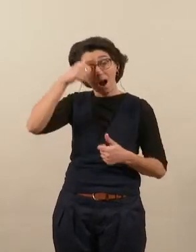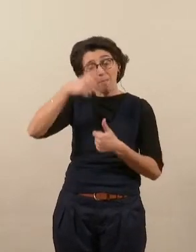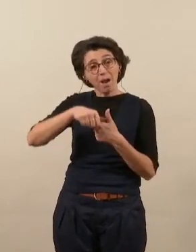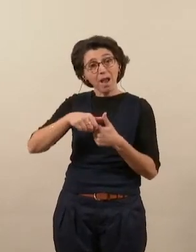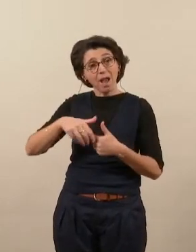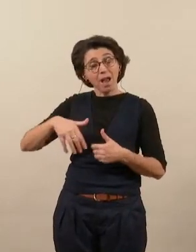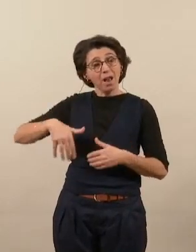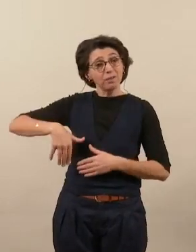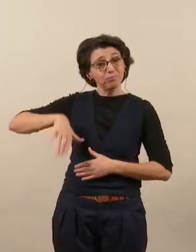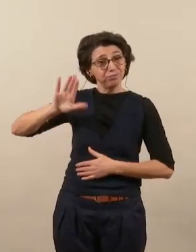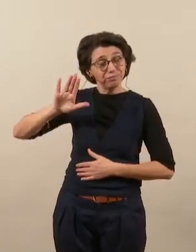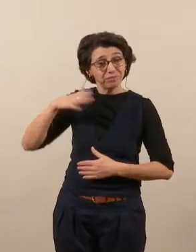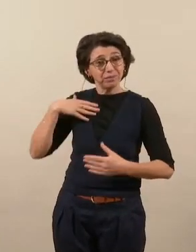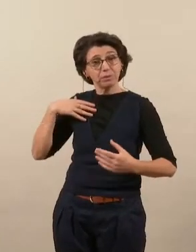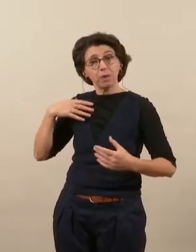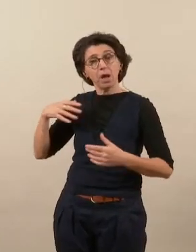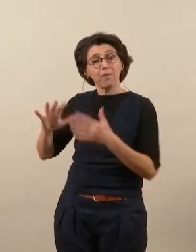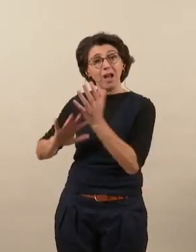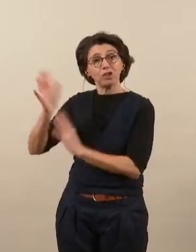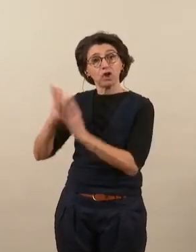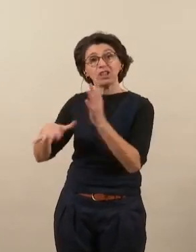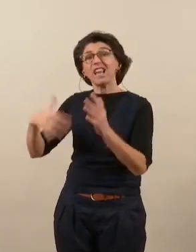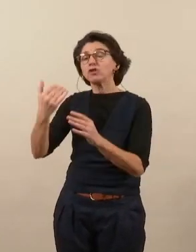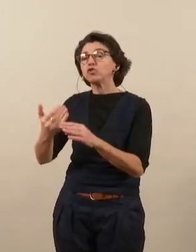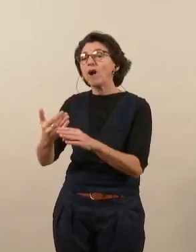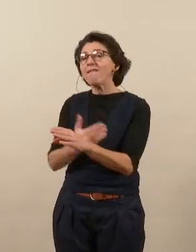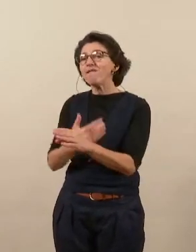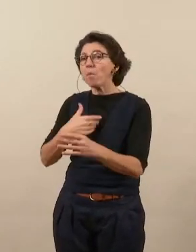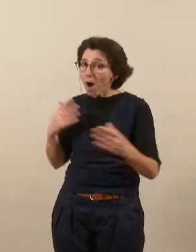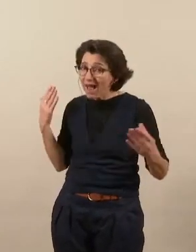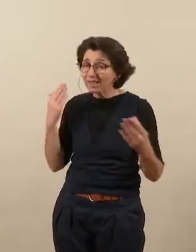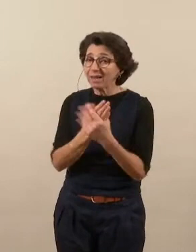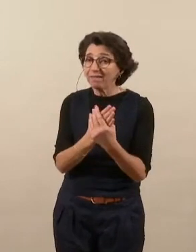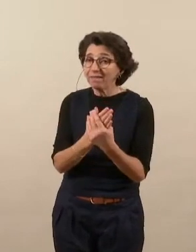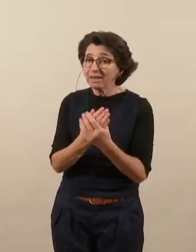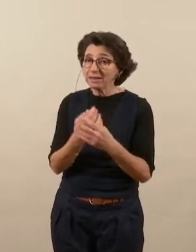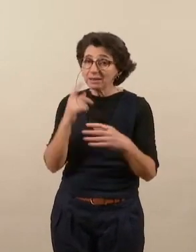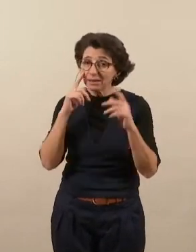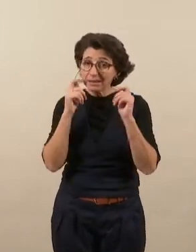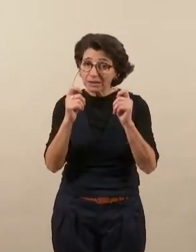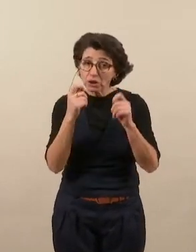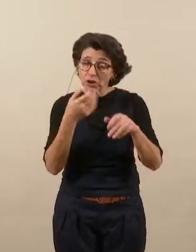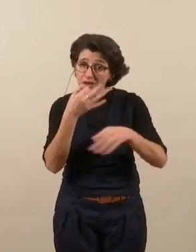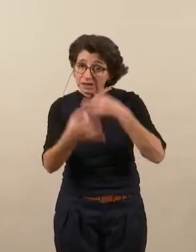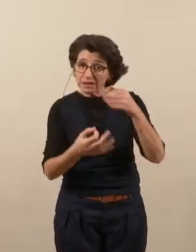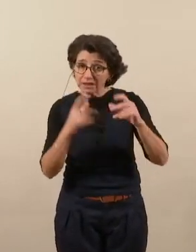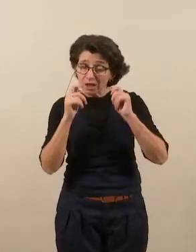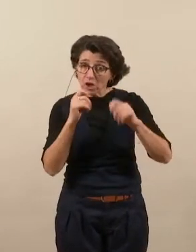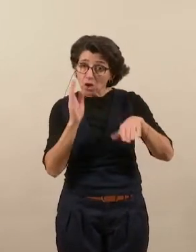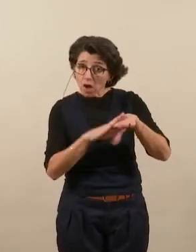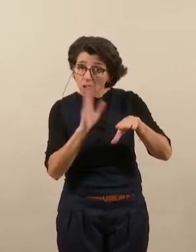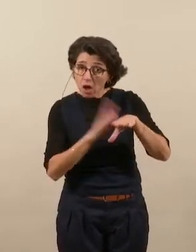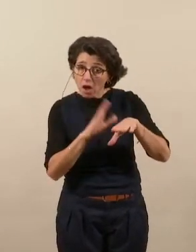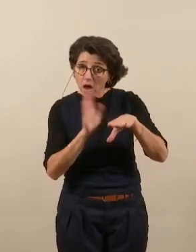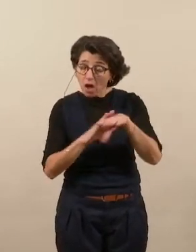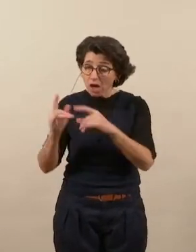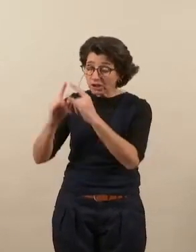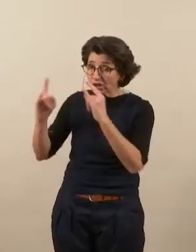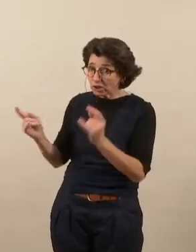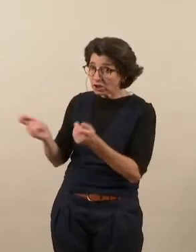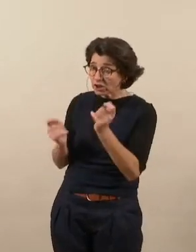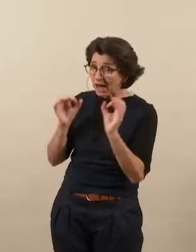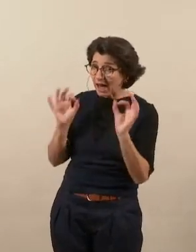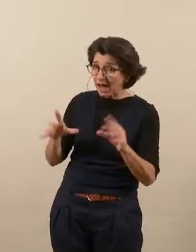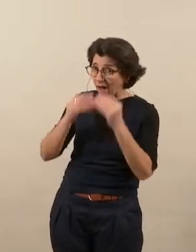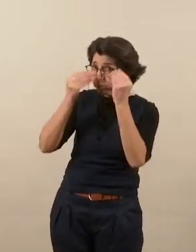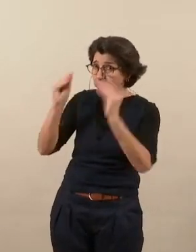crois 15 jours avant l'incendie, malheureusement, pour vous rappeler votre responsabilité sur la gestion ou la non-gestion de ce camp. Et vous rappeler